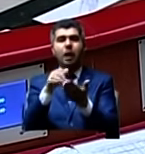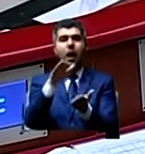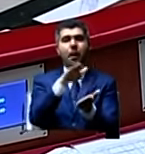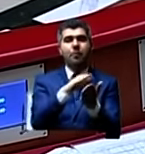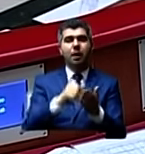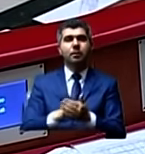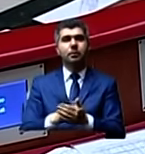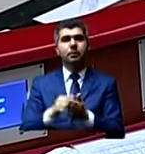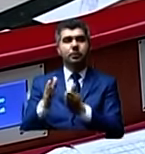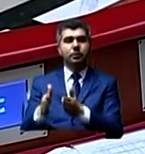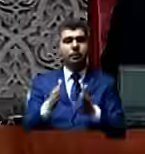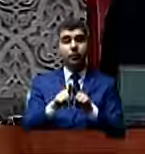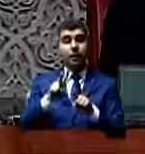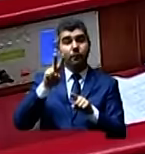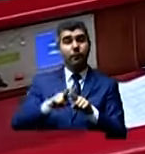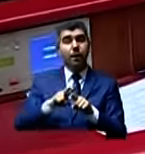نخليه شي شويه لا يقول لي شي